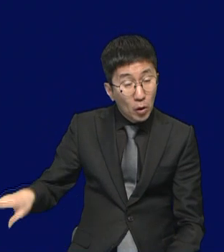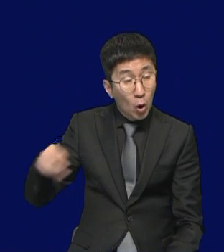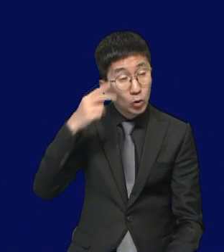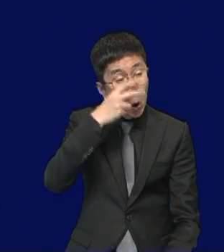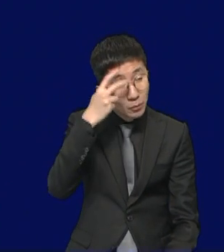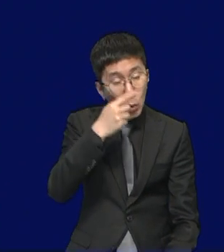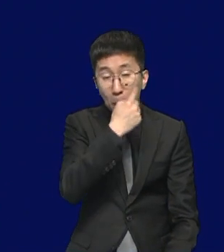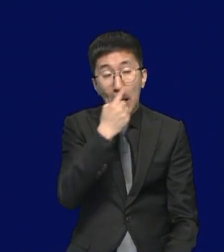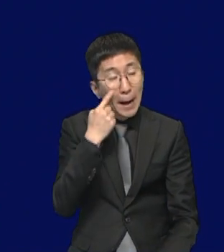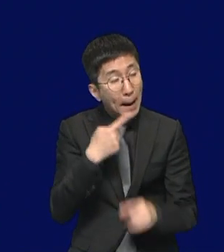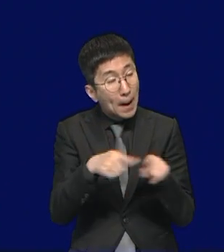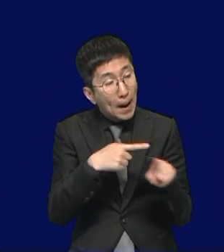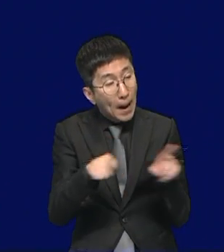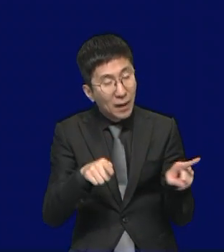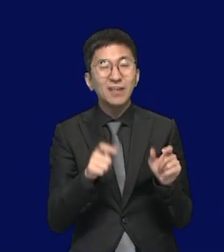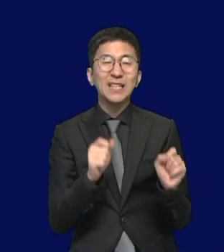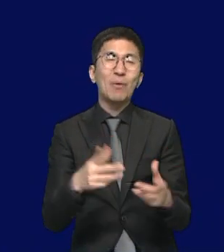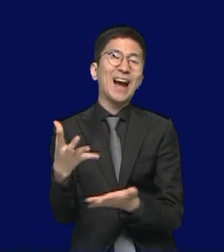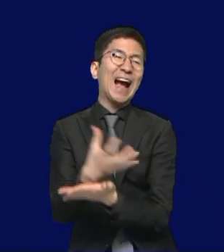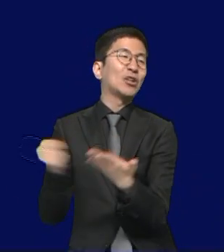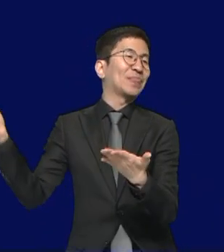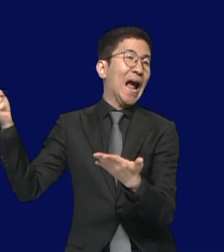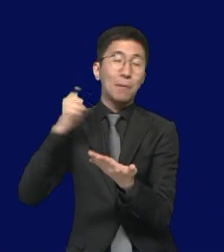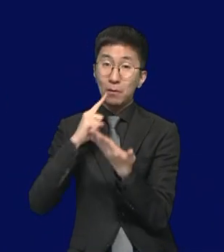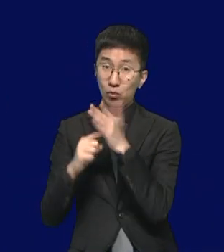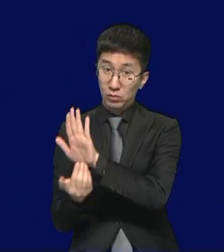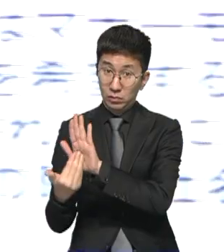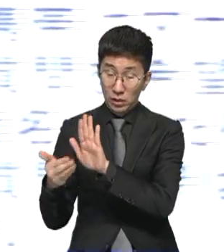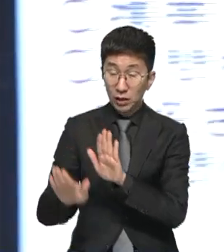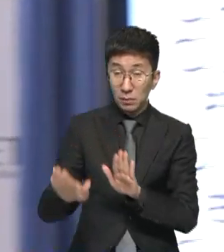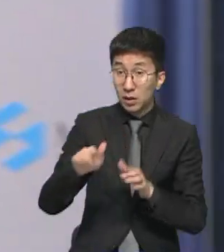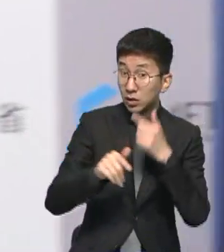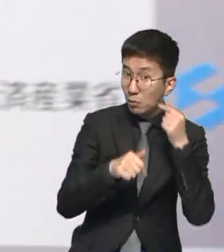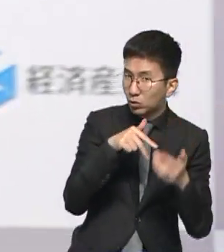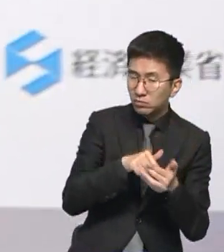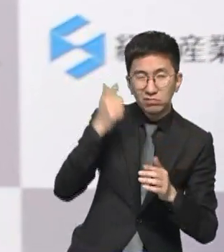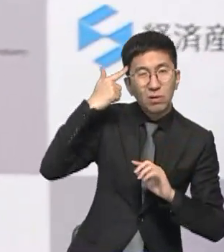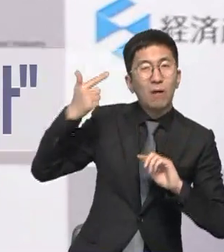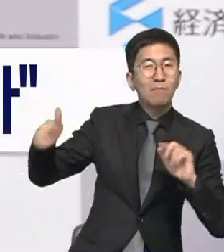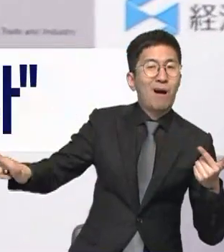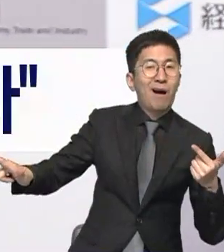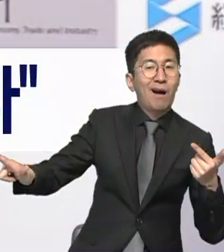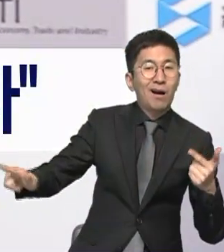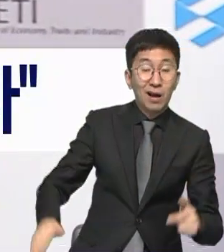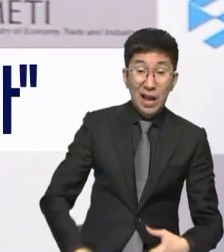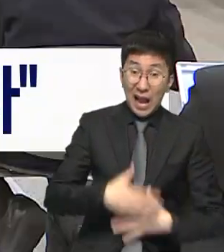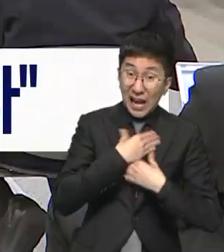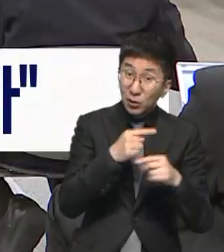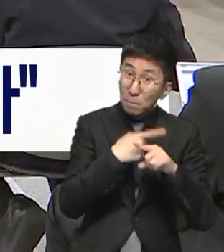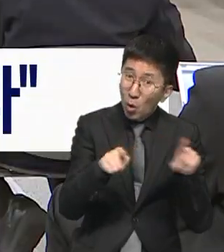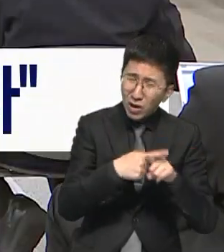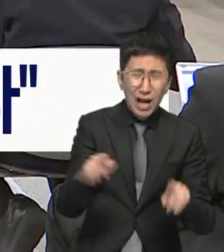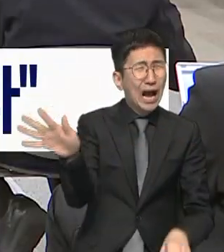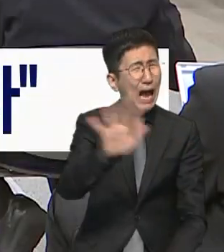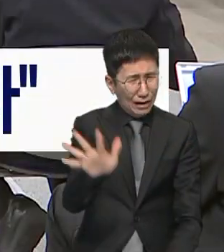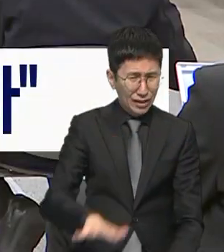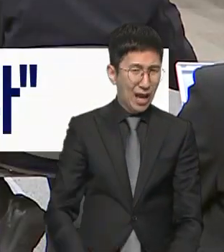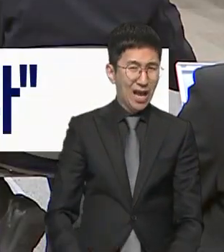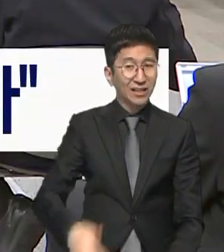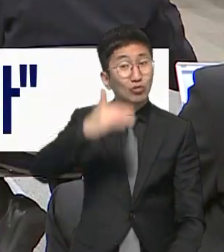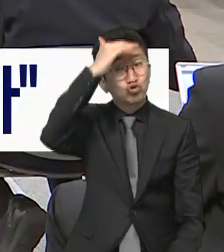처리를 검토 평가할 기회를 확보했다고 했는데 일본 정부는 시찰단이 안전성을 평가하는 건 아니라고